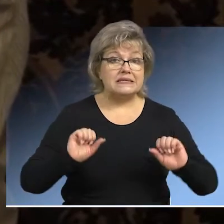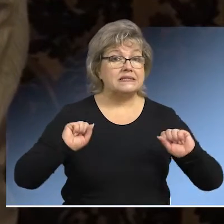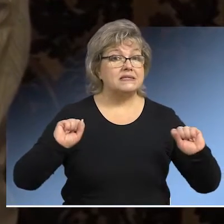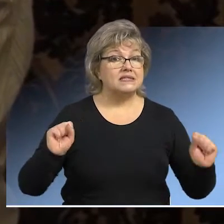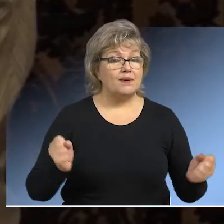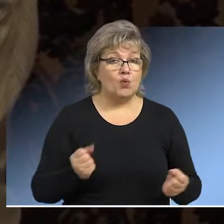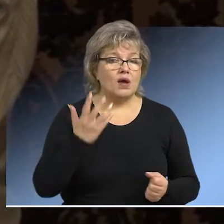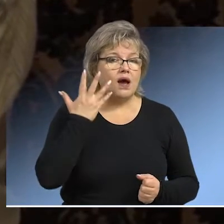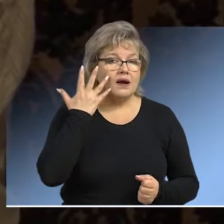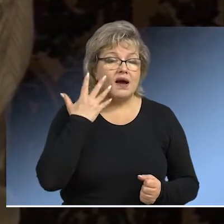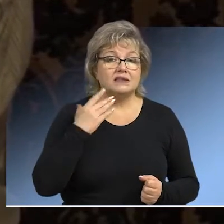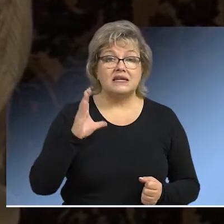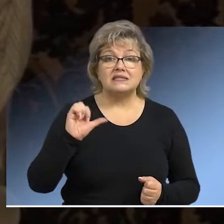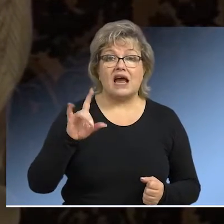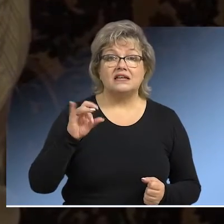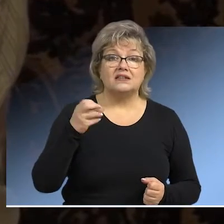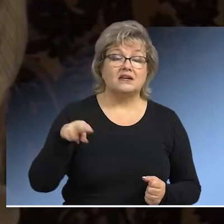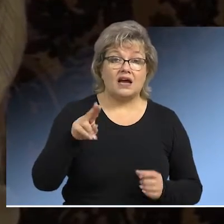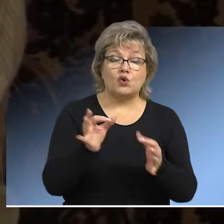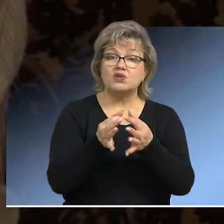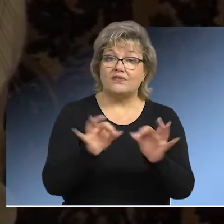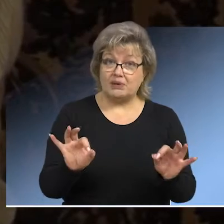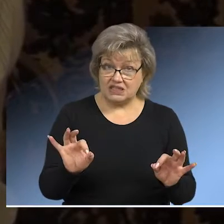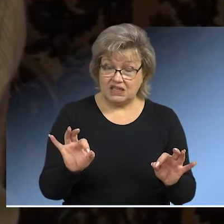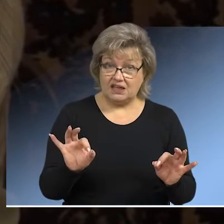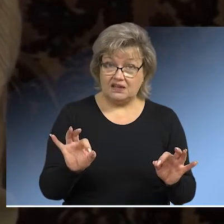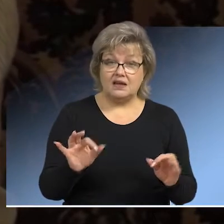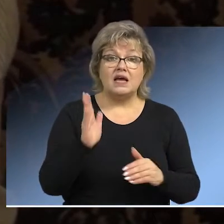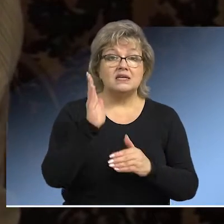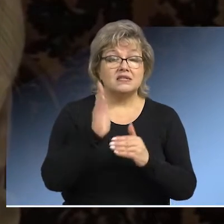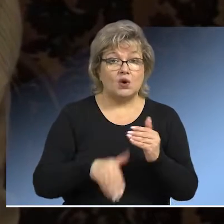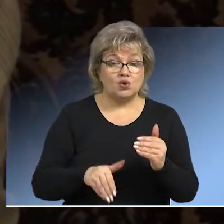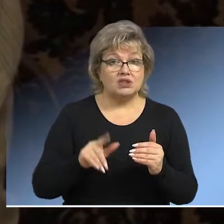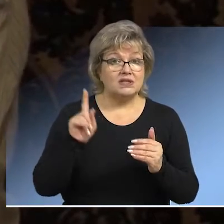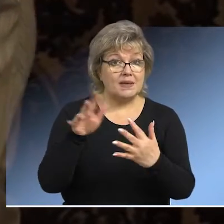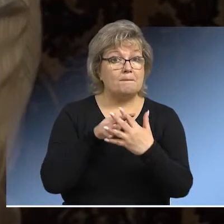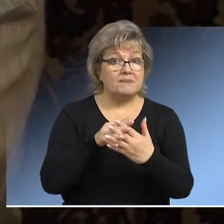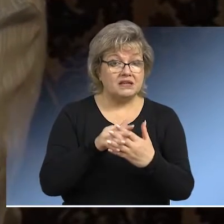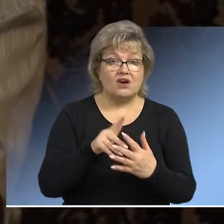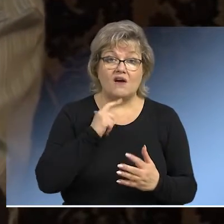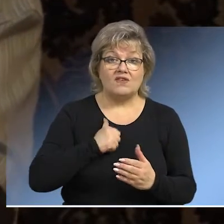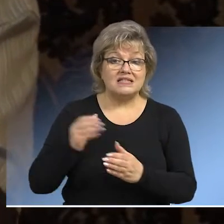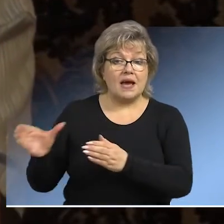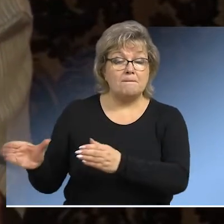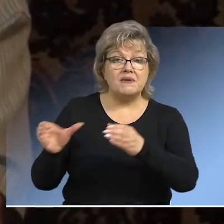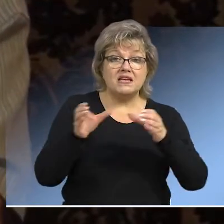Зимой, когда Сталинград освободили 2 апреля, закончилась Сталинградская битва,